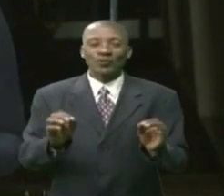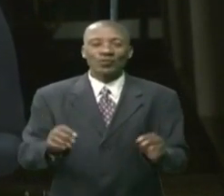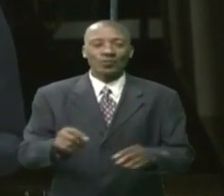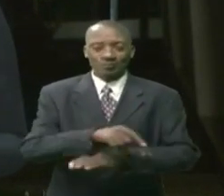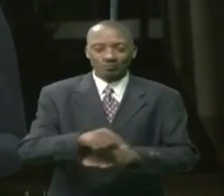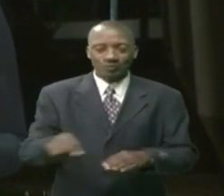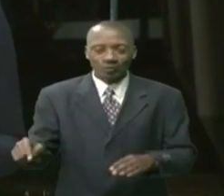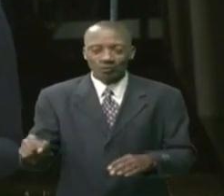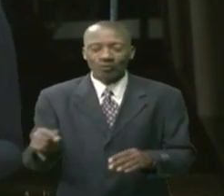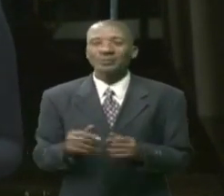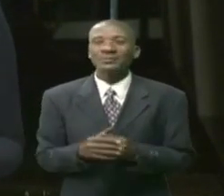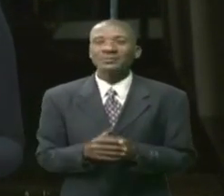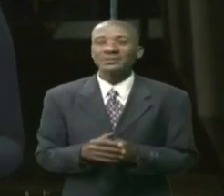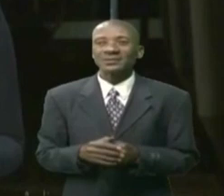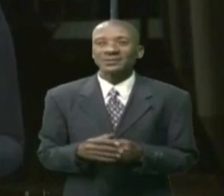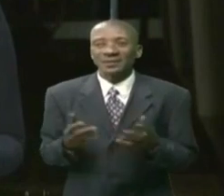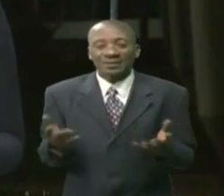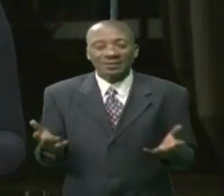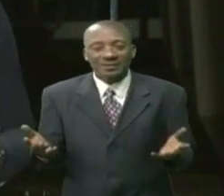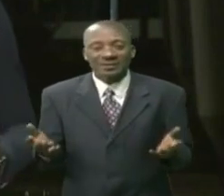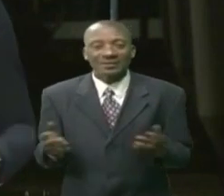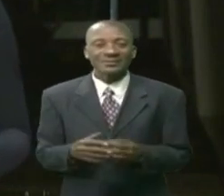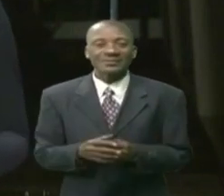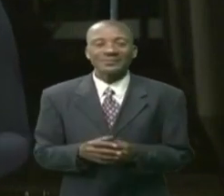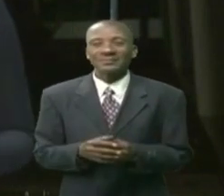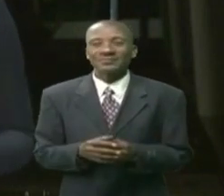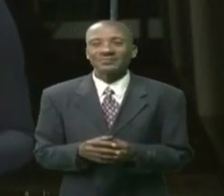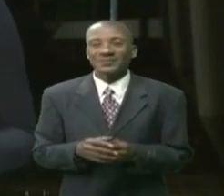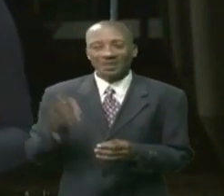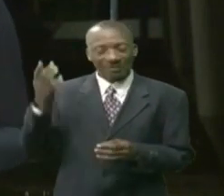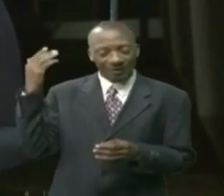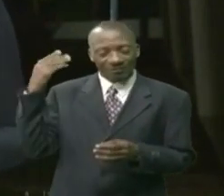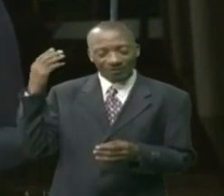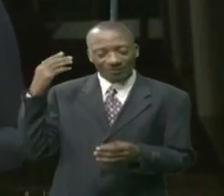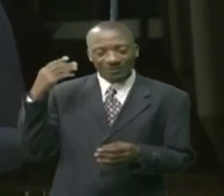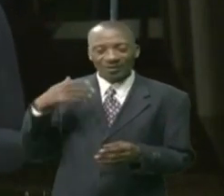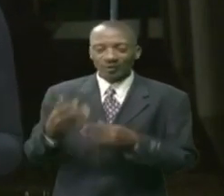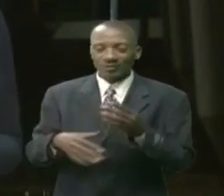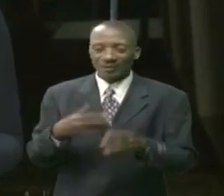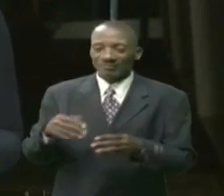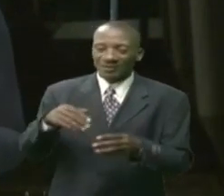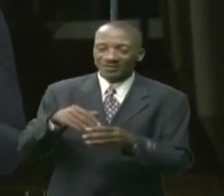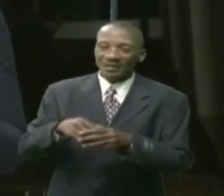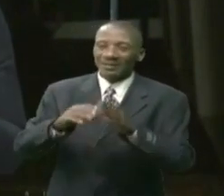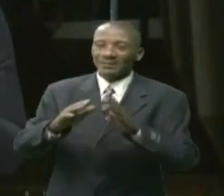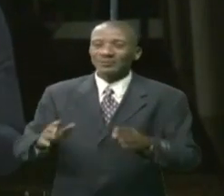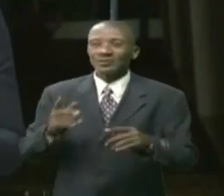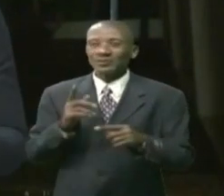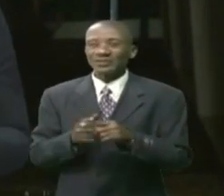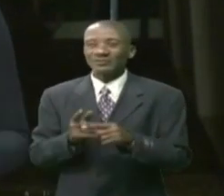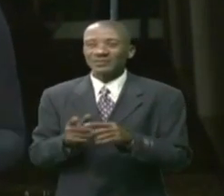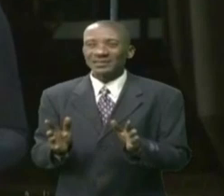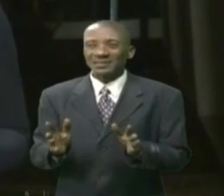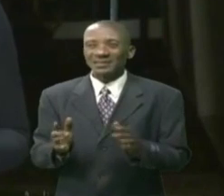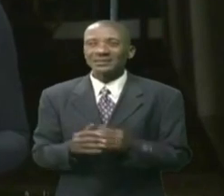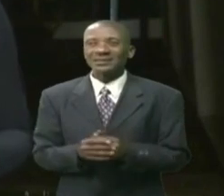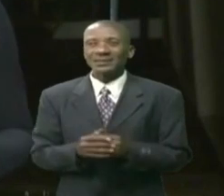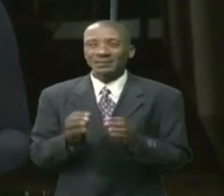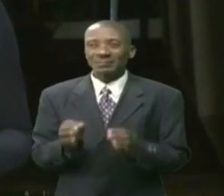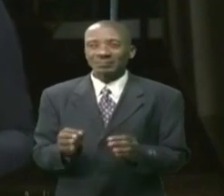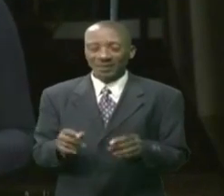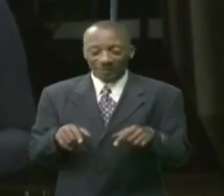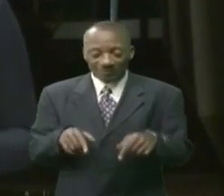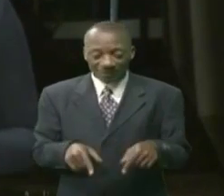de plus de 100 containers, d'une station-service, d'un restaurant, aussi d'un parking de plus de 100 véhicules poids